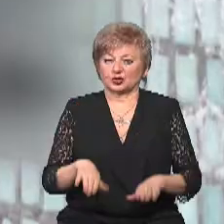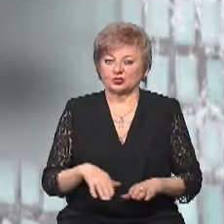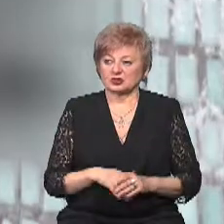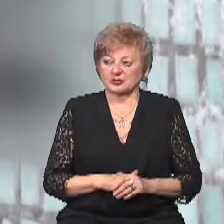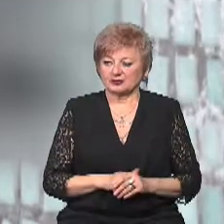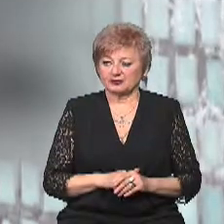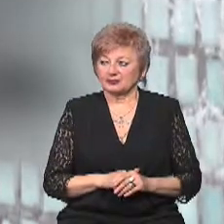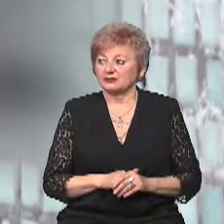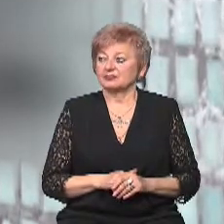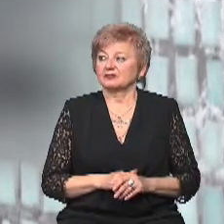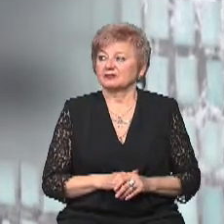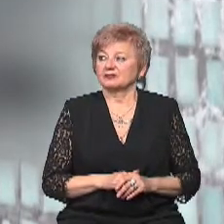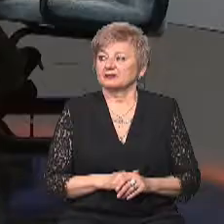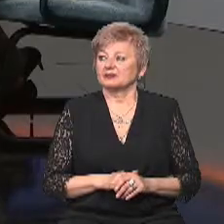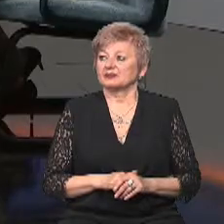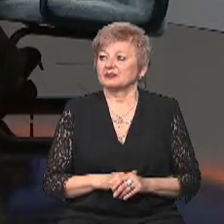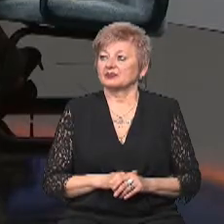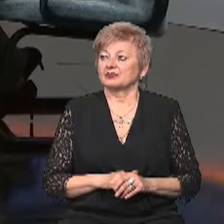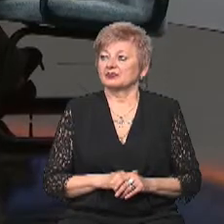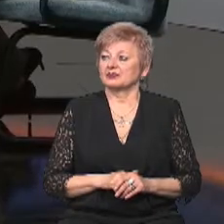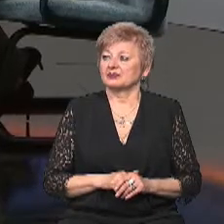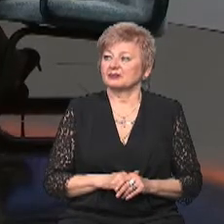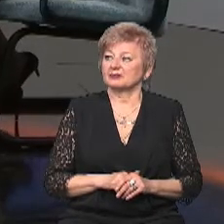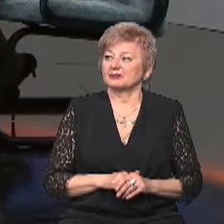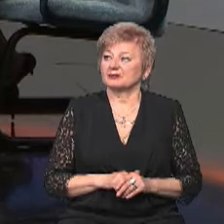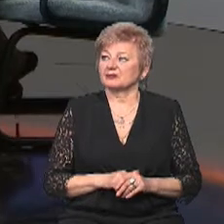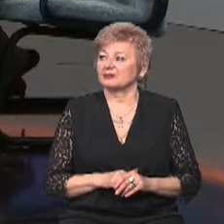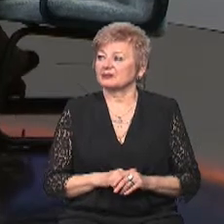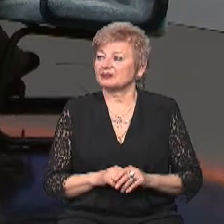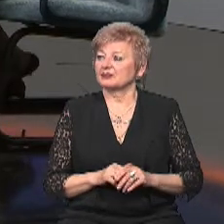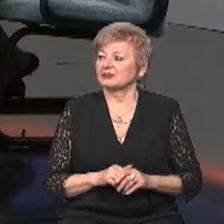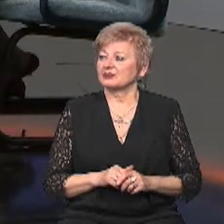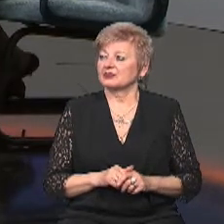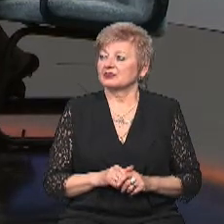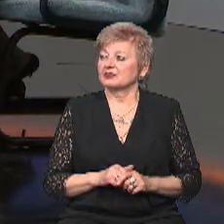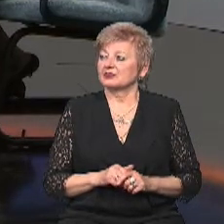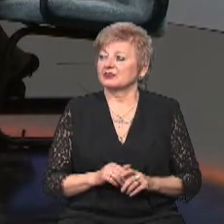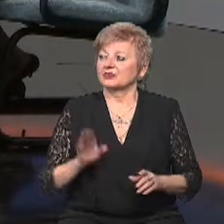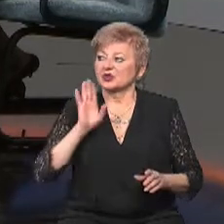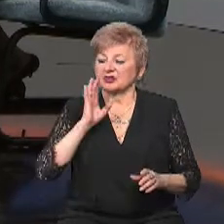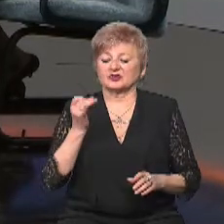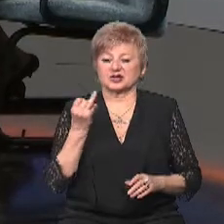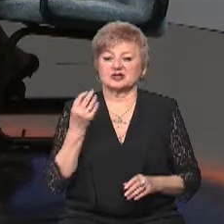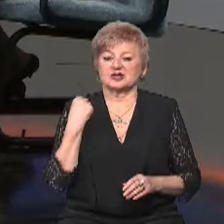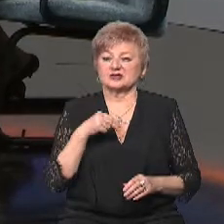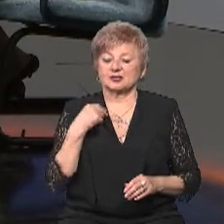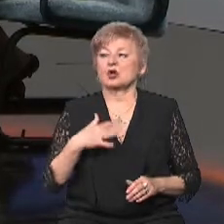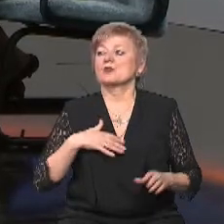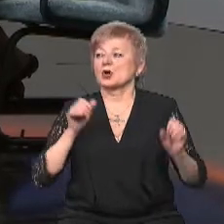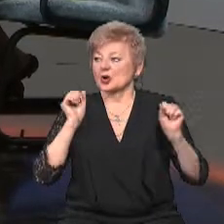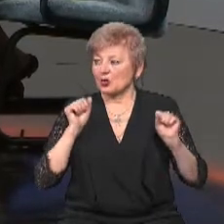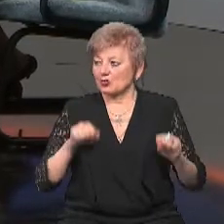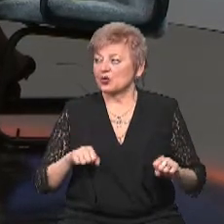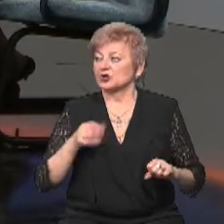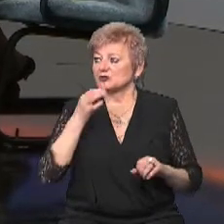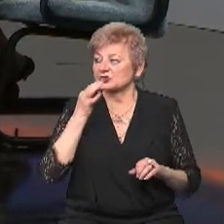от вдалося, це знімали наші колеги з новин ЮА Запоріжжя. І ми можемо також